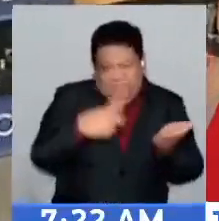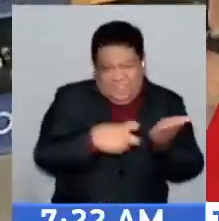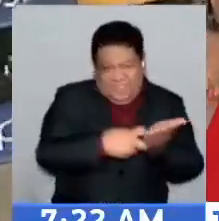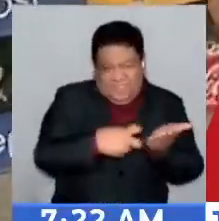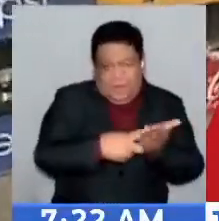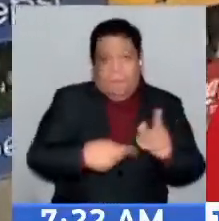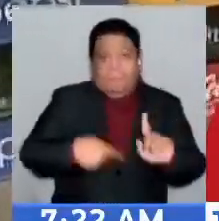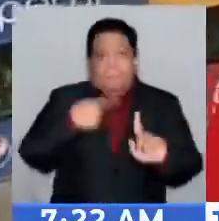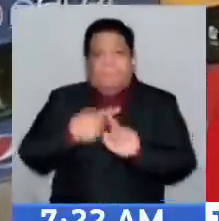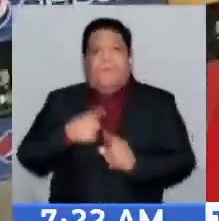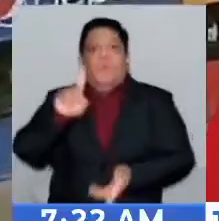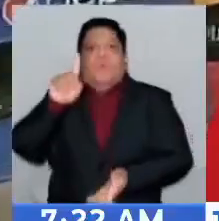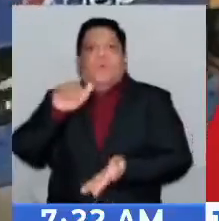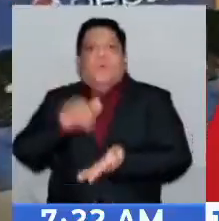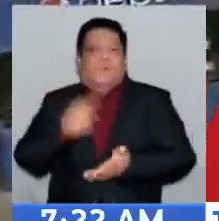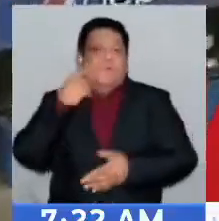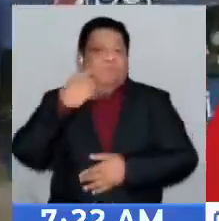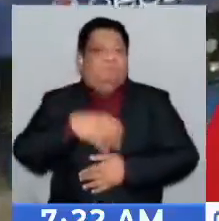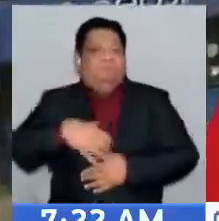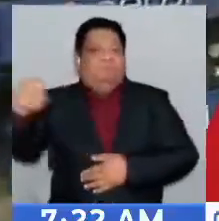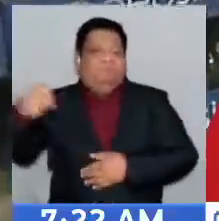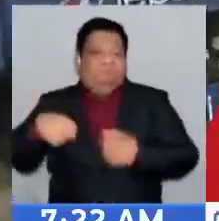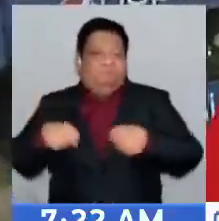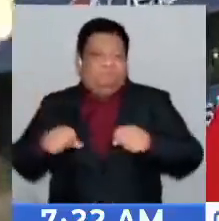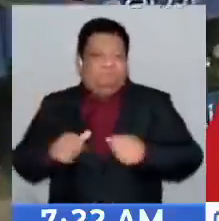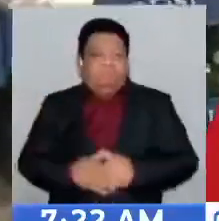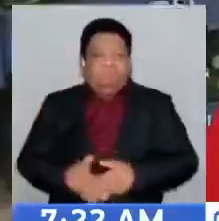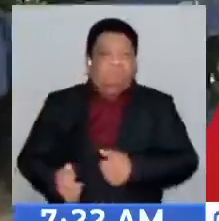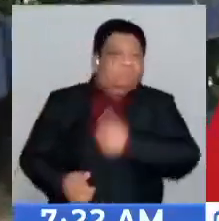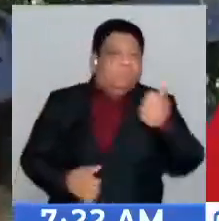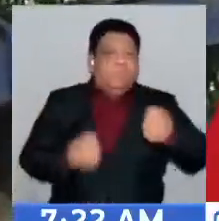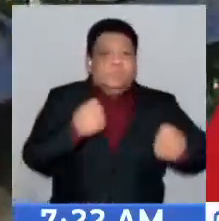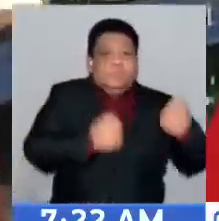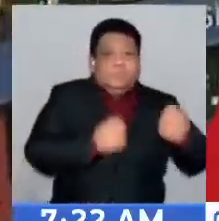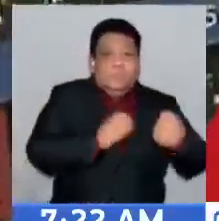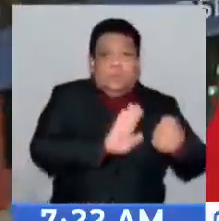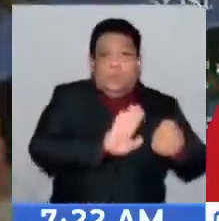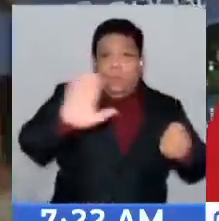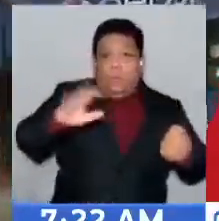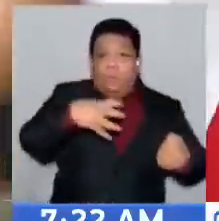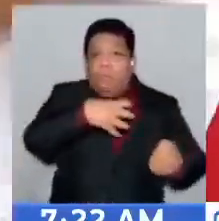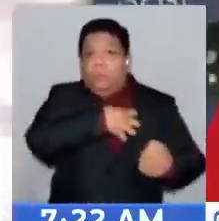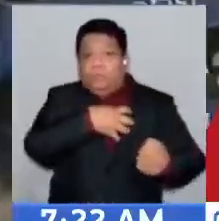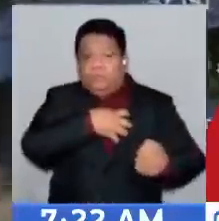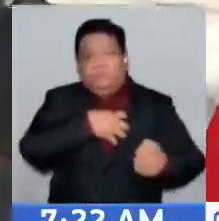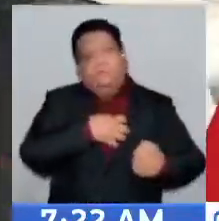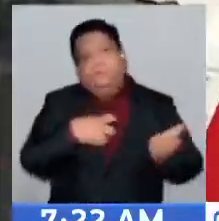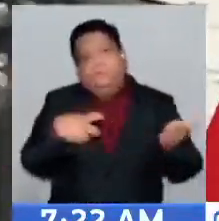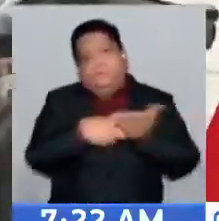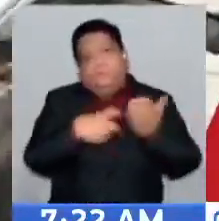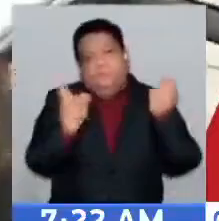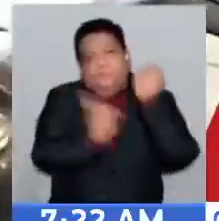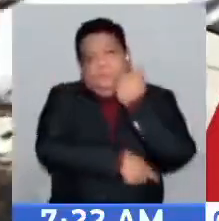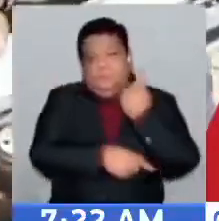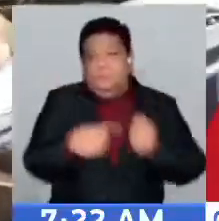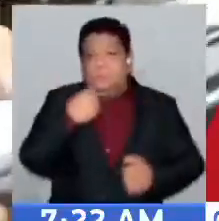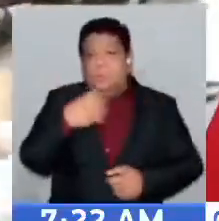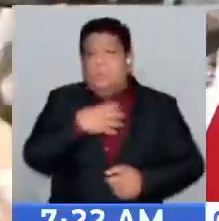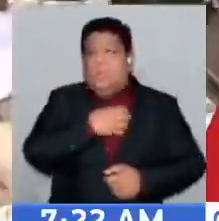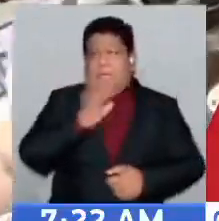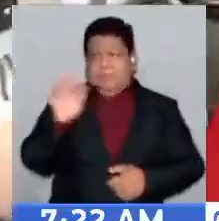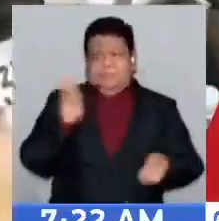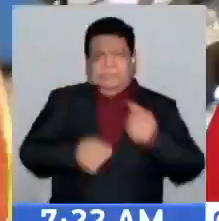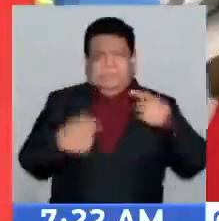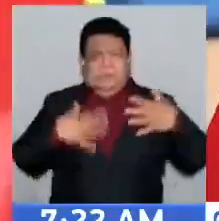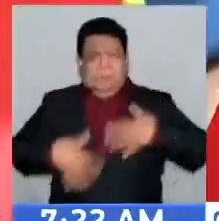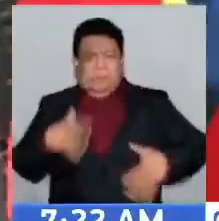towing. Tinikita naman ang isang sasakyan ng PNP na minamaneho ng isang pulis. Paliwanag ng pulis, nagbihis lang daw siya kaya pumarada sa tapat ng kanyang